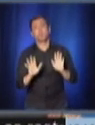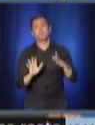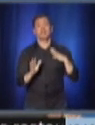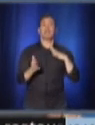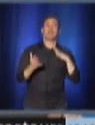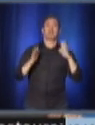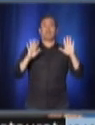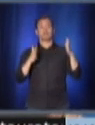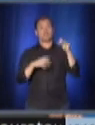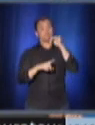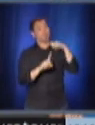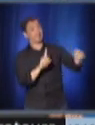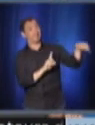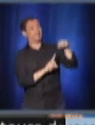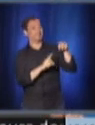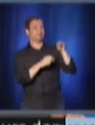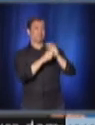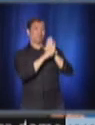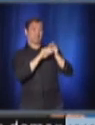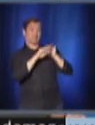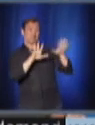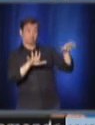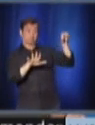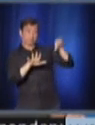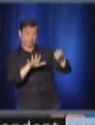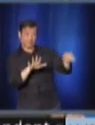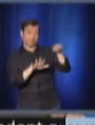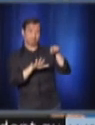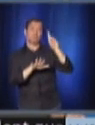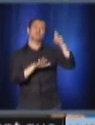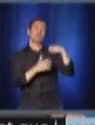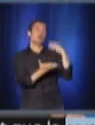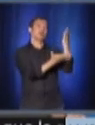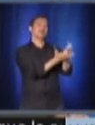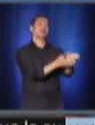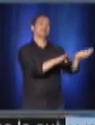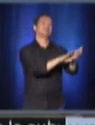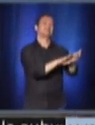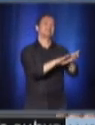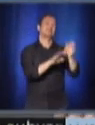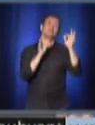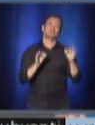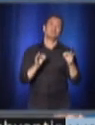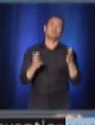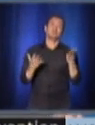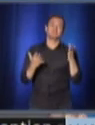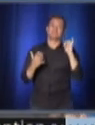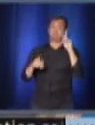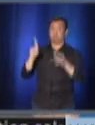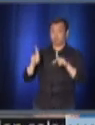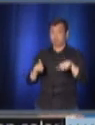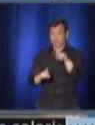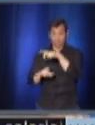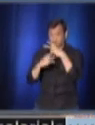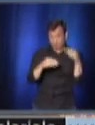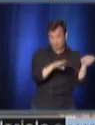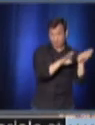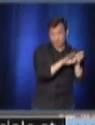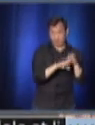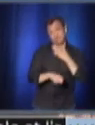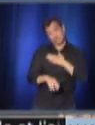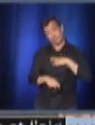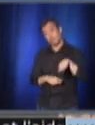des épidémies, c'est clair qu'on va se mettre à les arrêter. Donc, on demande à la population de faire attention. On ne veut pas vivre ce qu'ont vécu les États-Unis. On ne veut pas avoir